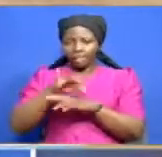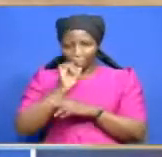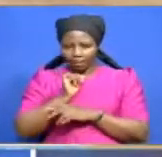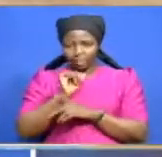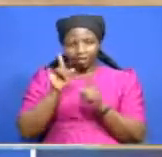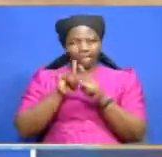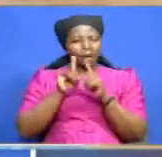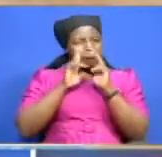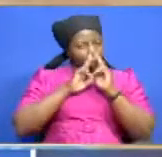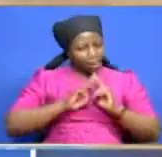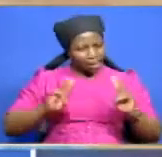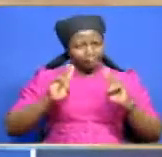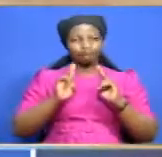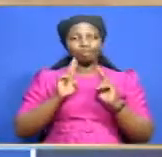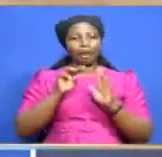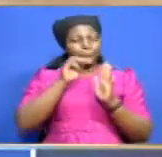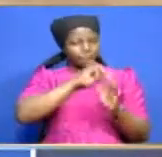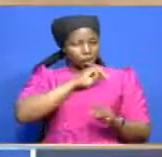in our region.